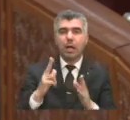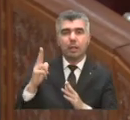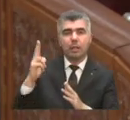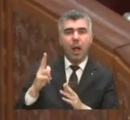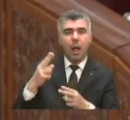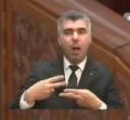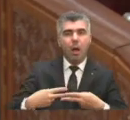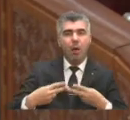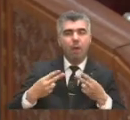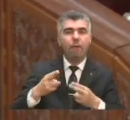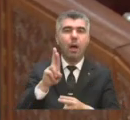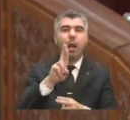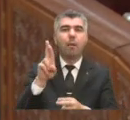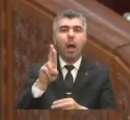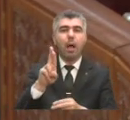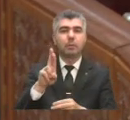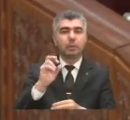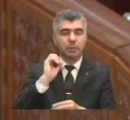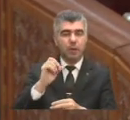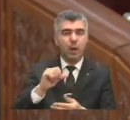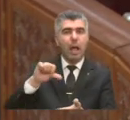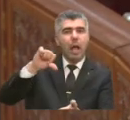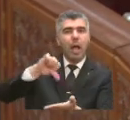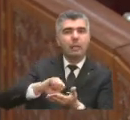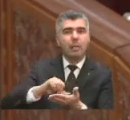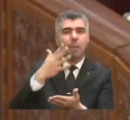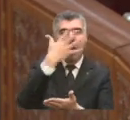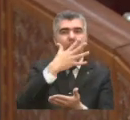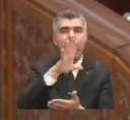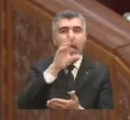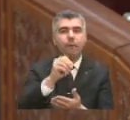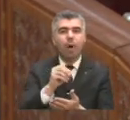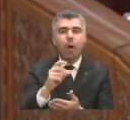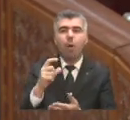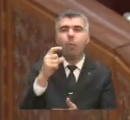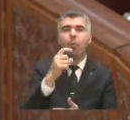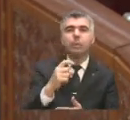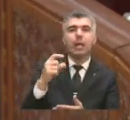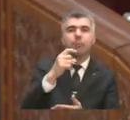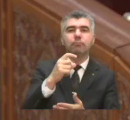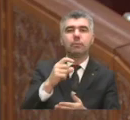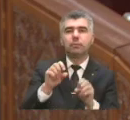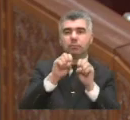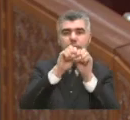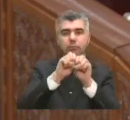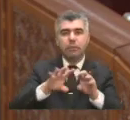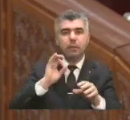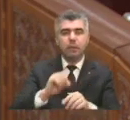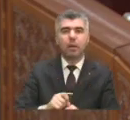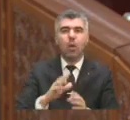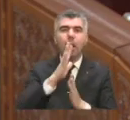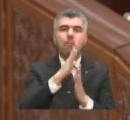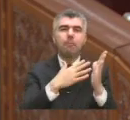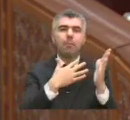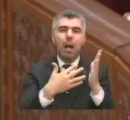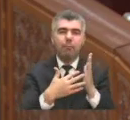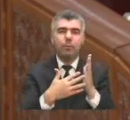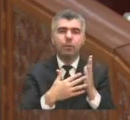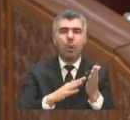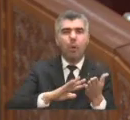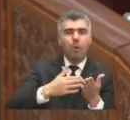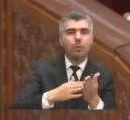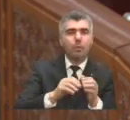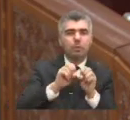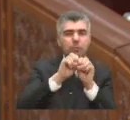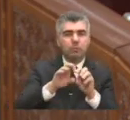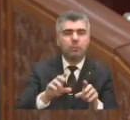في ظل الرباط عاصمة الثقافة الإفريقية والدول الإسلامية اللي بغينا نعموهم على الصعيد الوطني، وهذه البرامج هذه الأنشطة